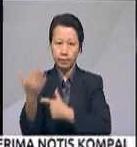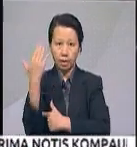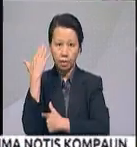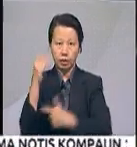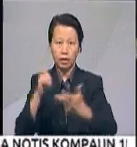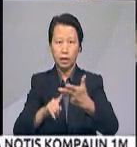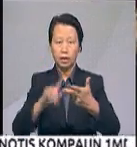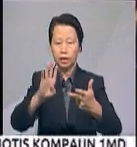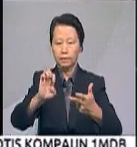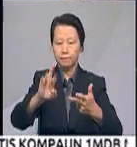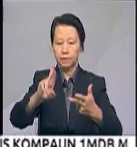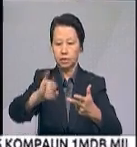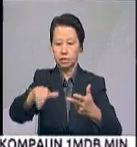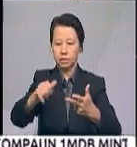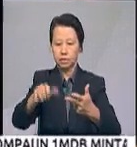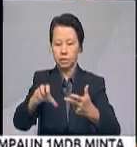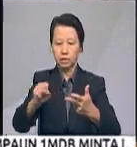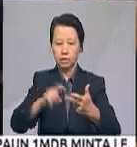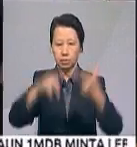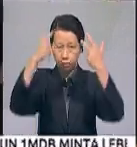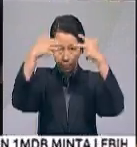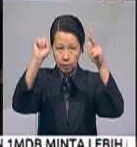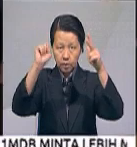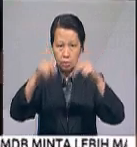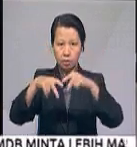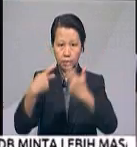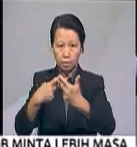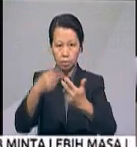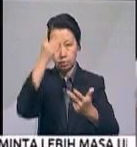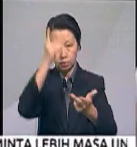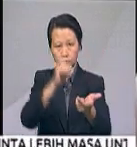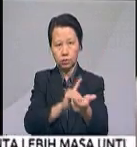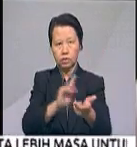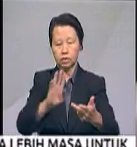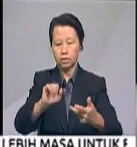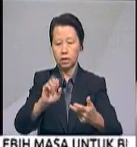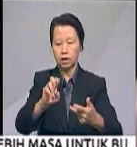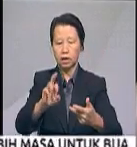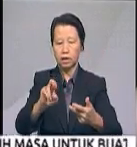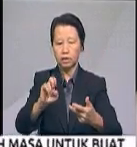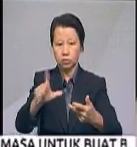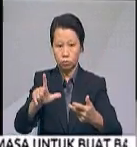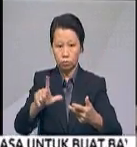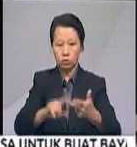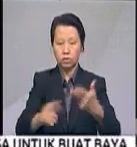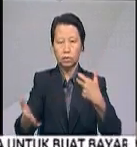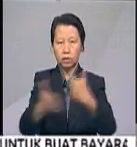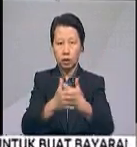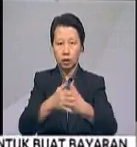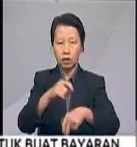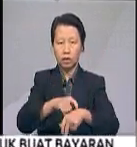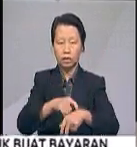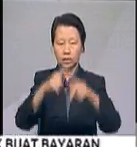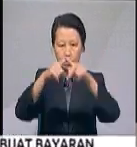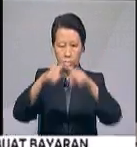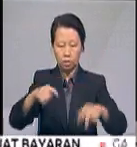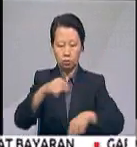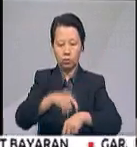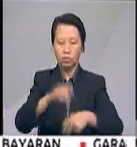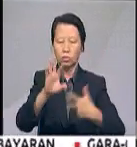Calon berjasa yang juga presiden parti itu, Datuk Dr. Badrul Hisham Abdul Aziz, tiba di perkarangan dewan